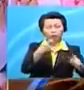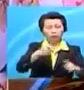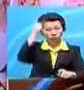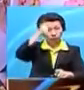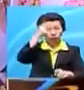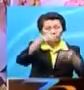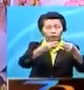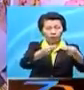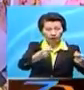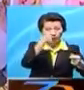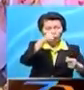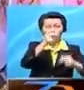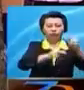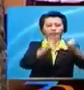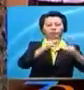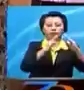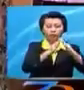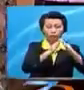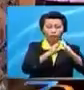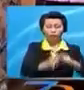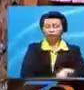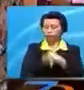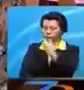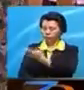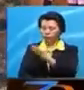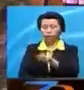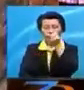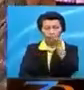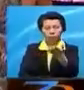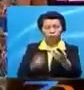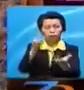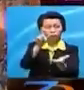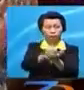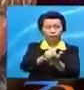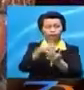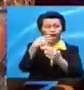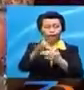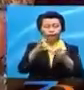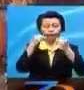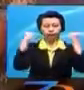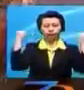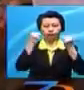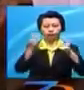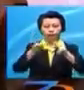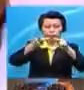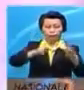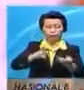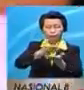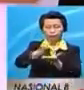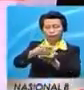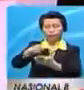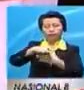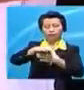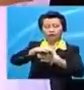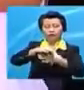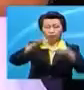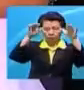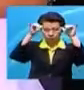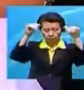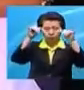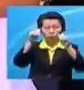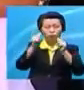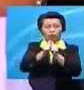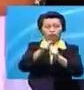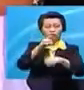tanah tersebut untuk pembinaan. Beliau memaklumkan perkara itu kepada media selepas Majlis Korban dan Agihan Daging Korban Anjuran